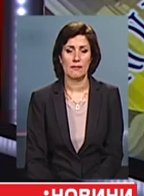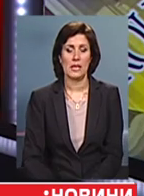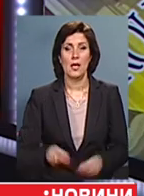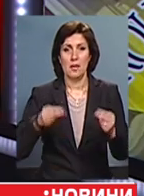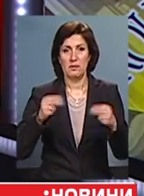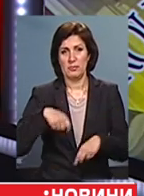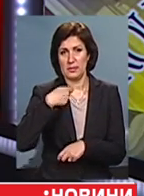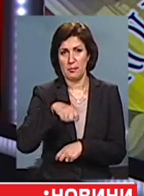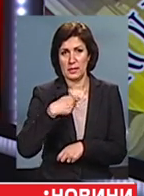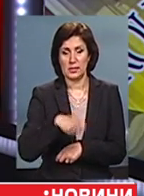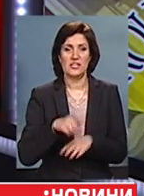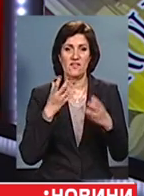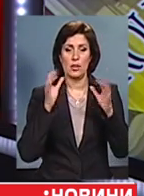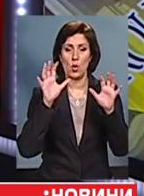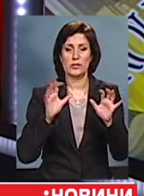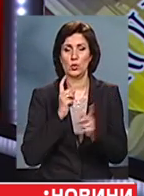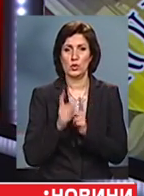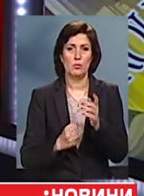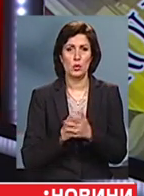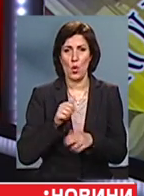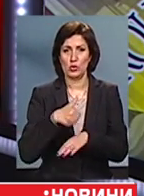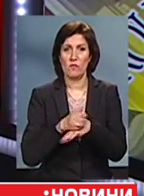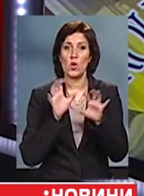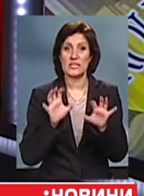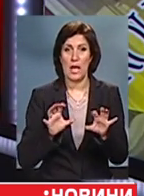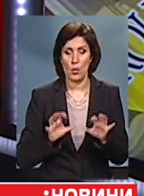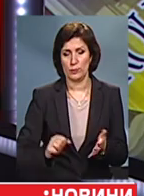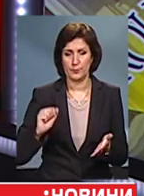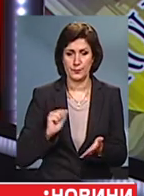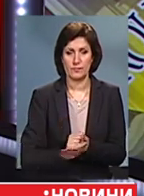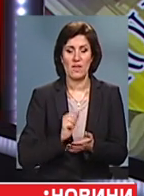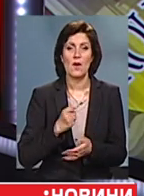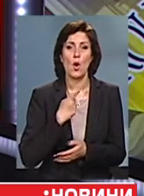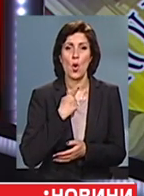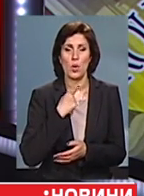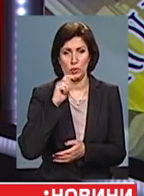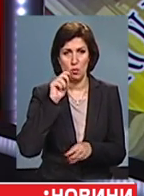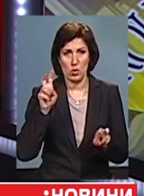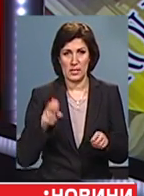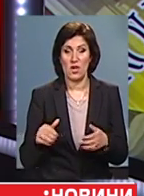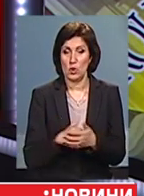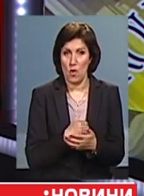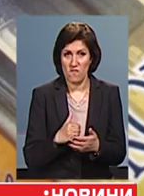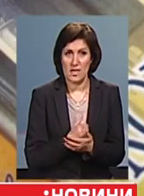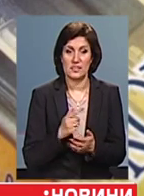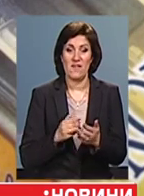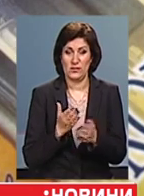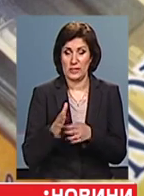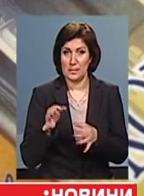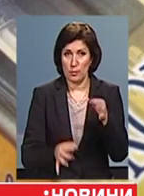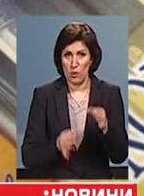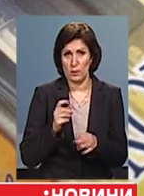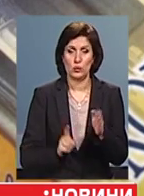І підписані президентом у День Конституції зміни до основного закону опублікували в «Голосі України». Новації в частині правосуддя почнуть діяти